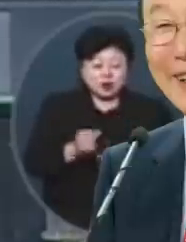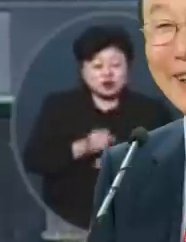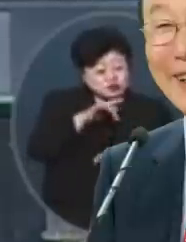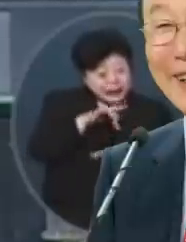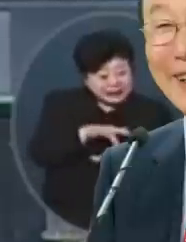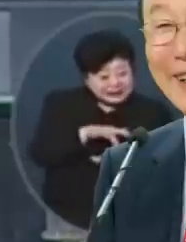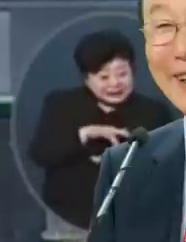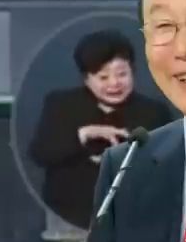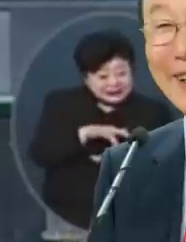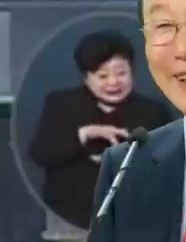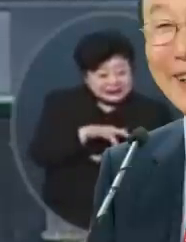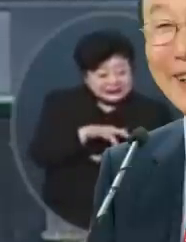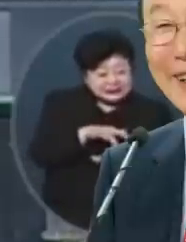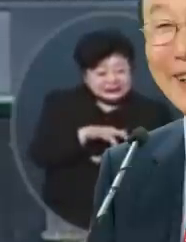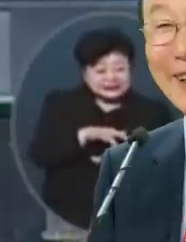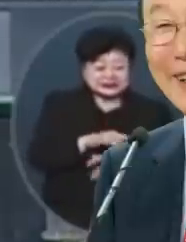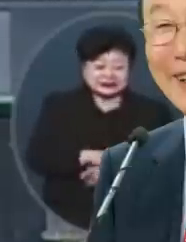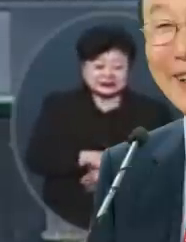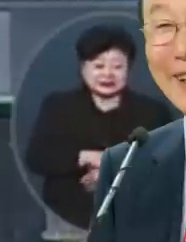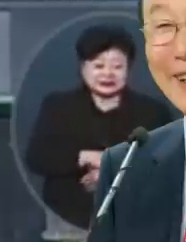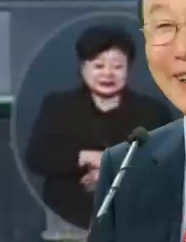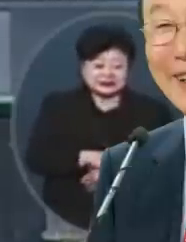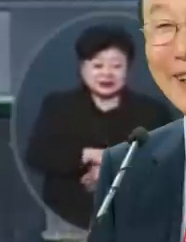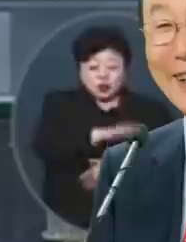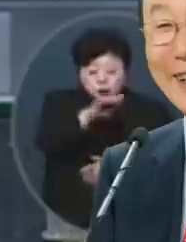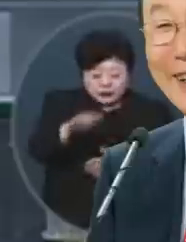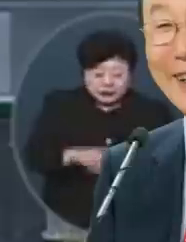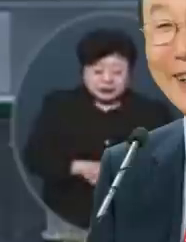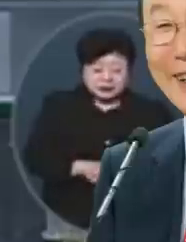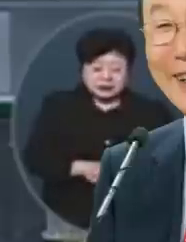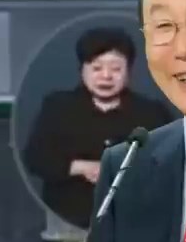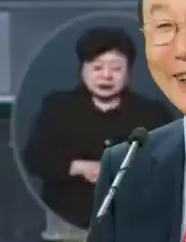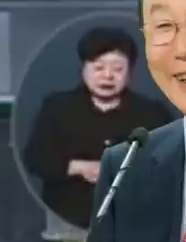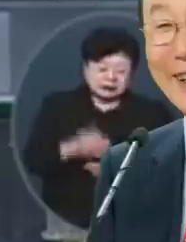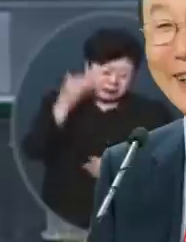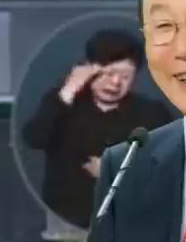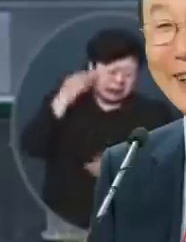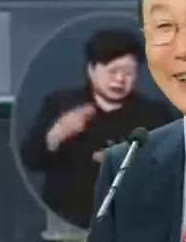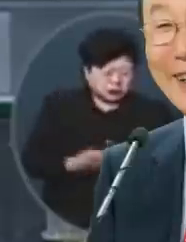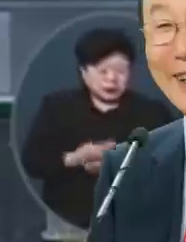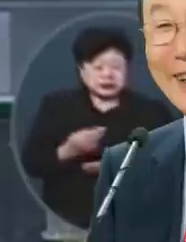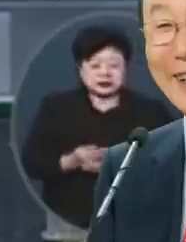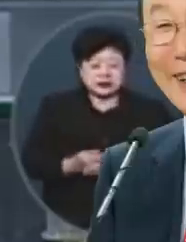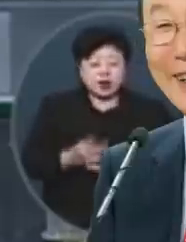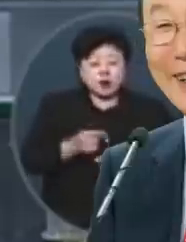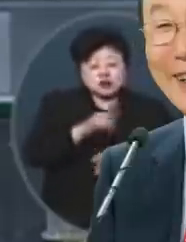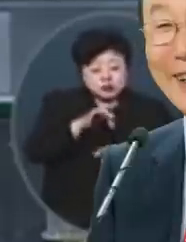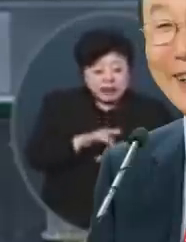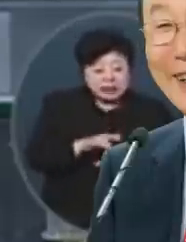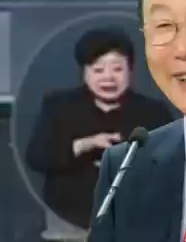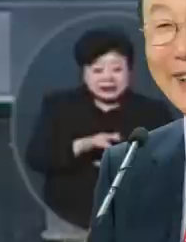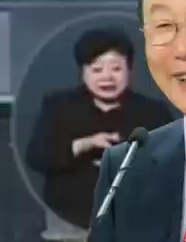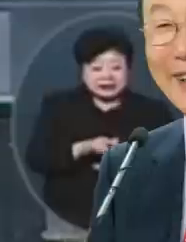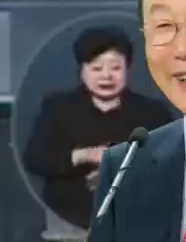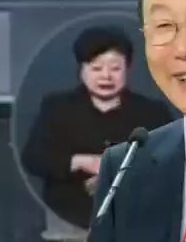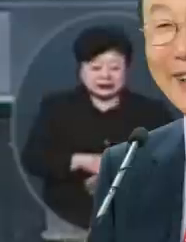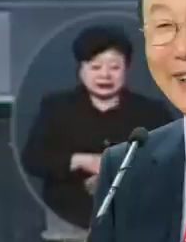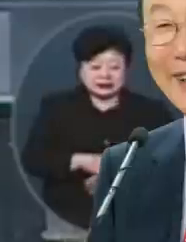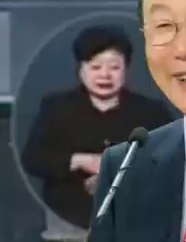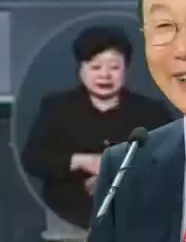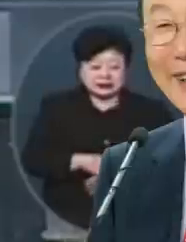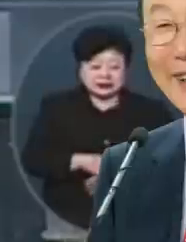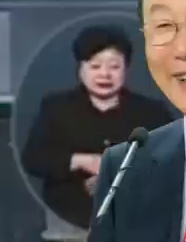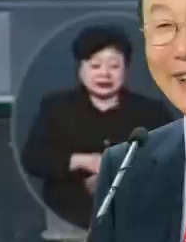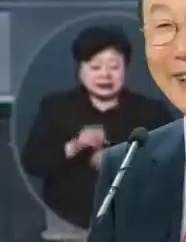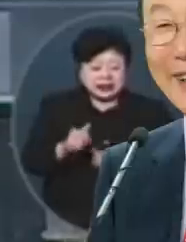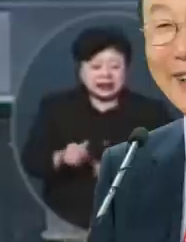마귀는 끊임없이 따라다니면서 우리를 넘어뜨리려고 해도 원수 마귀에 따라서 부정적인 생각을